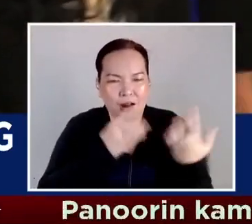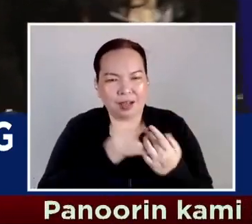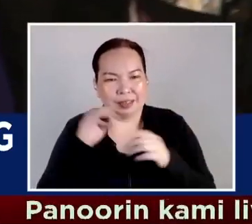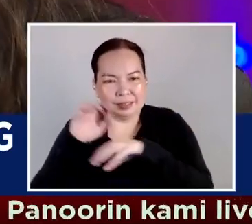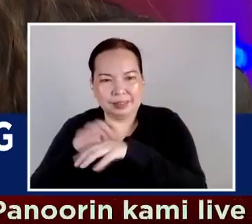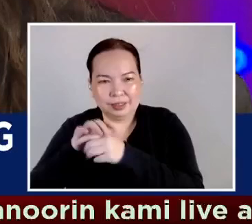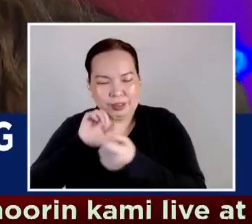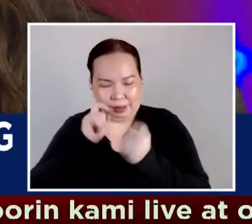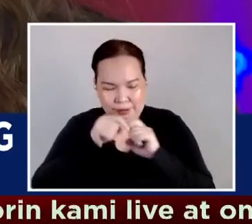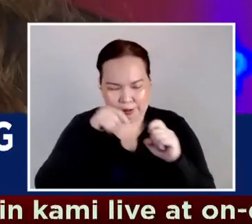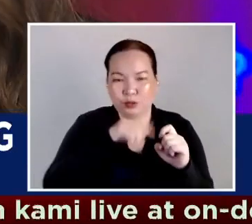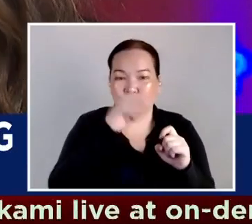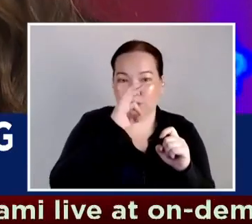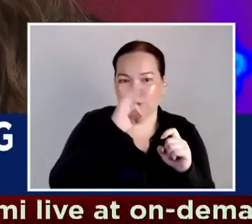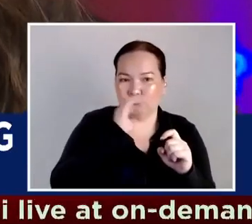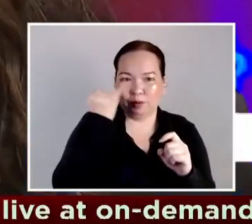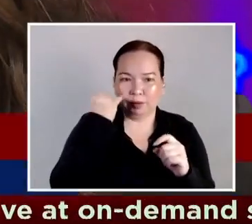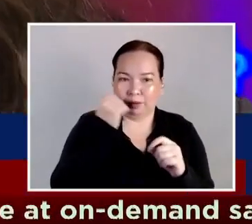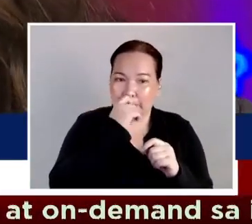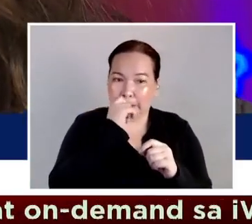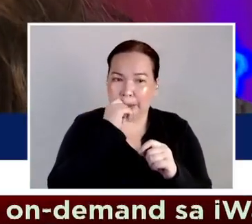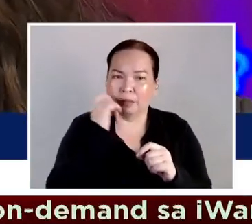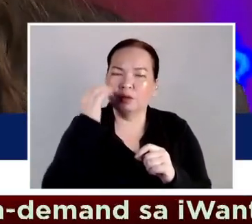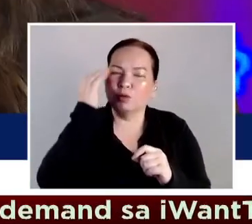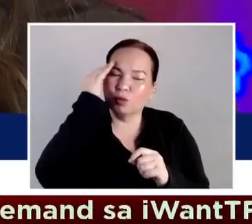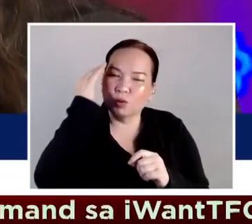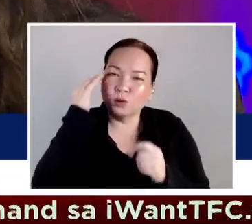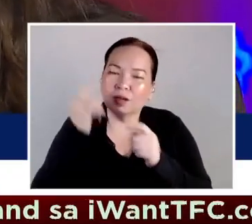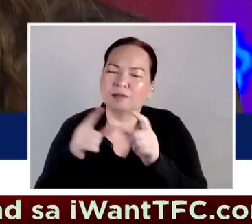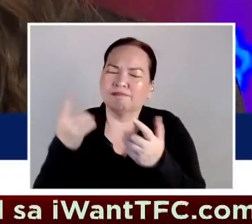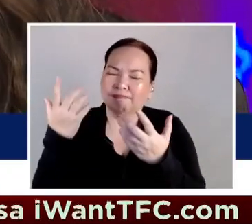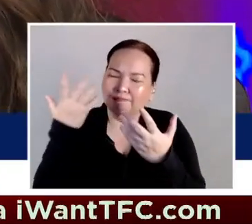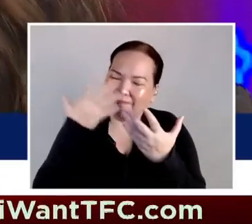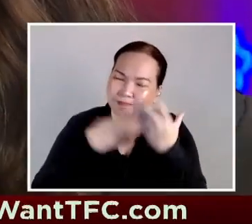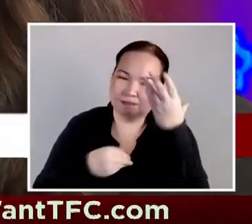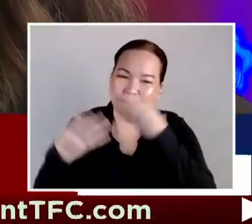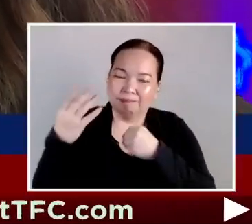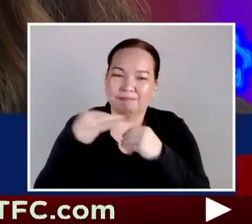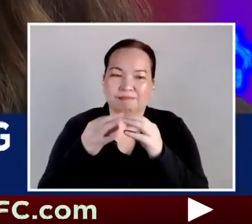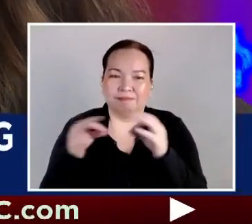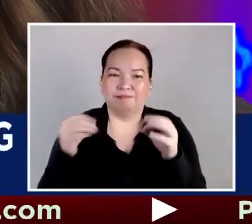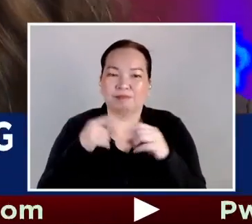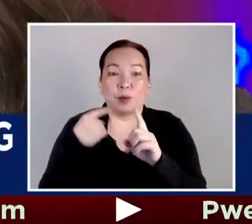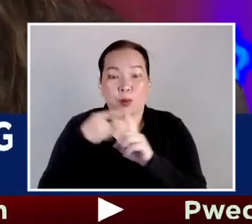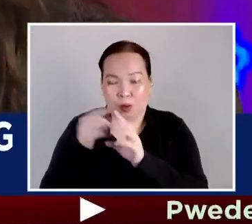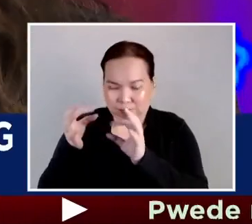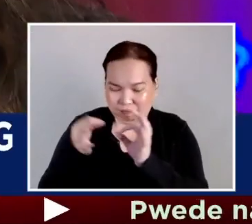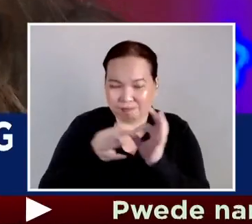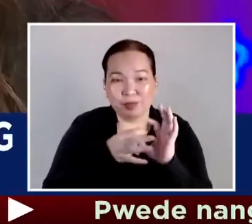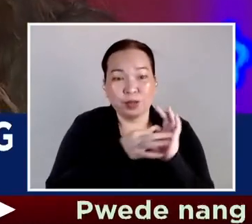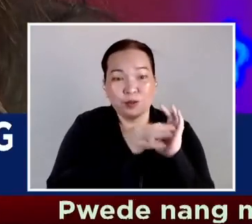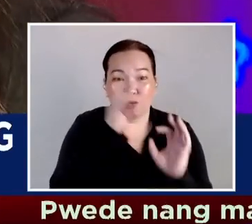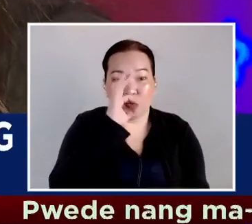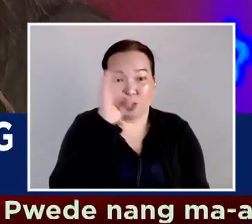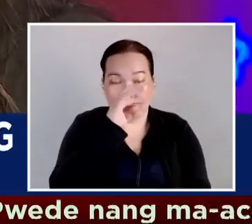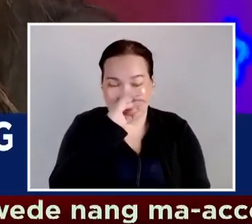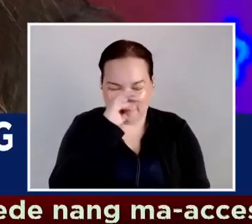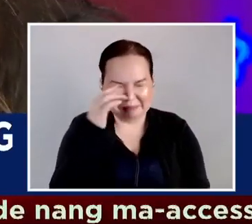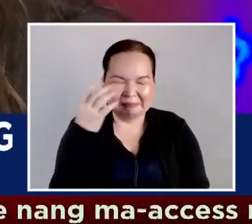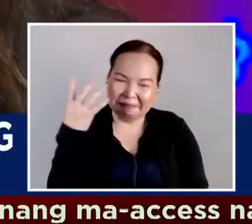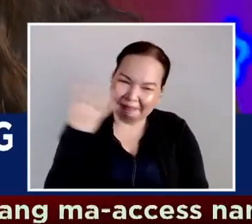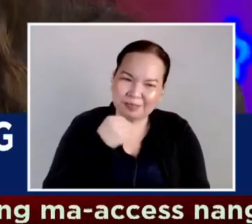niya. The Korean language is such a beautiful language, as well as the Tagalog language. So,